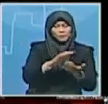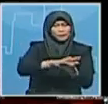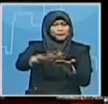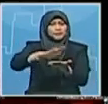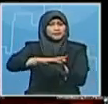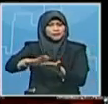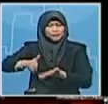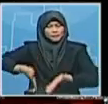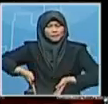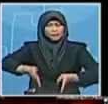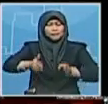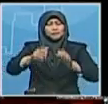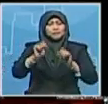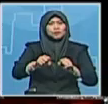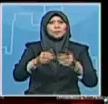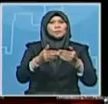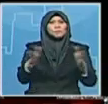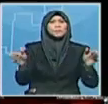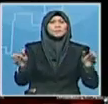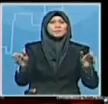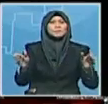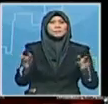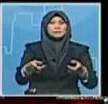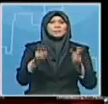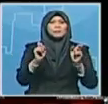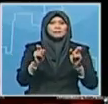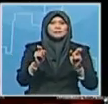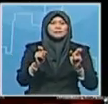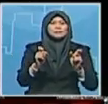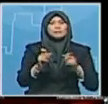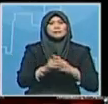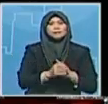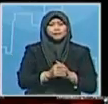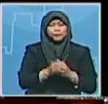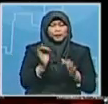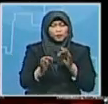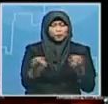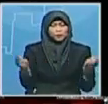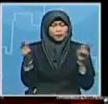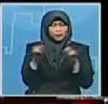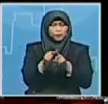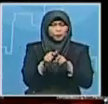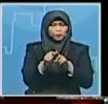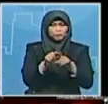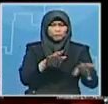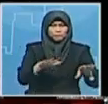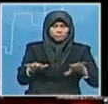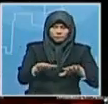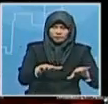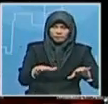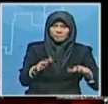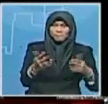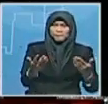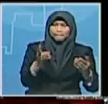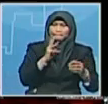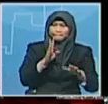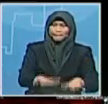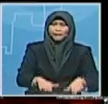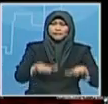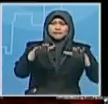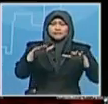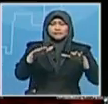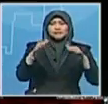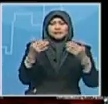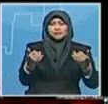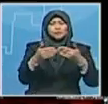membersihkan jalan supaya jalan dapat dibuka secepat mungkin. Bila berlaku saja bencana, khususnya bila banjir, kita akan buka apa